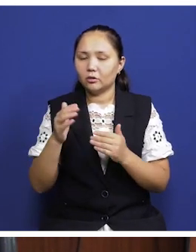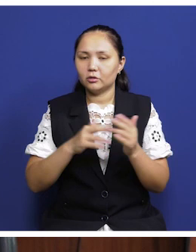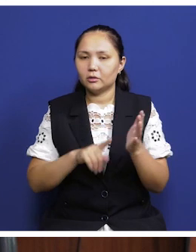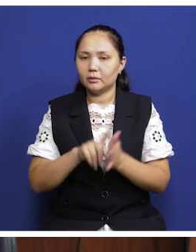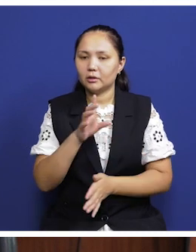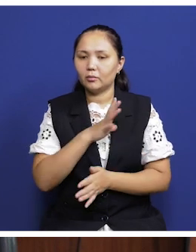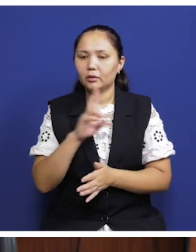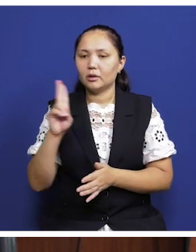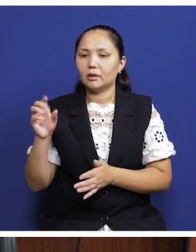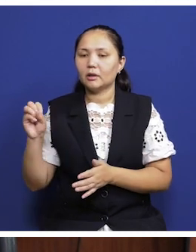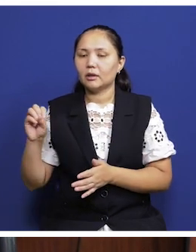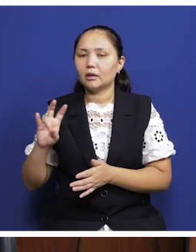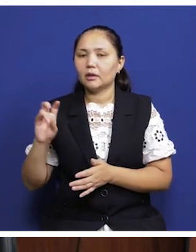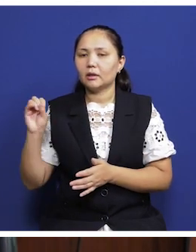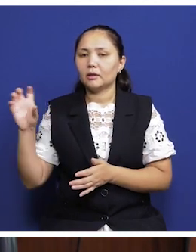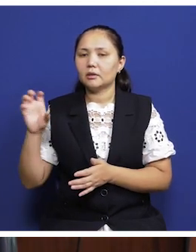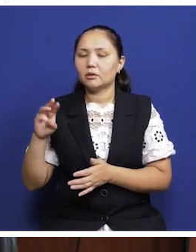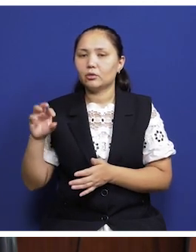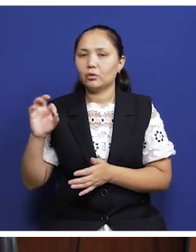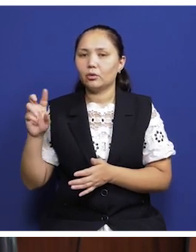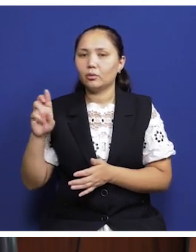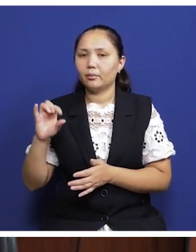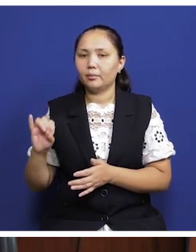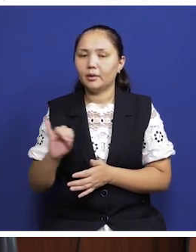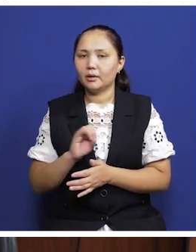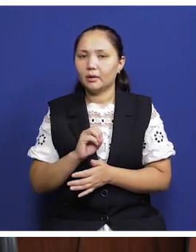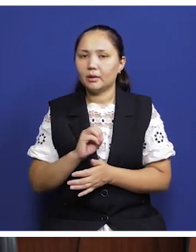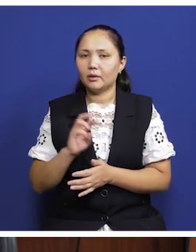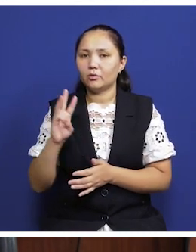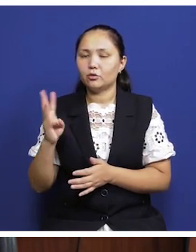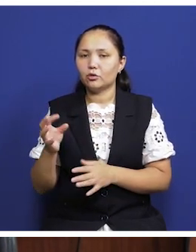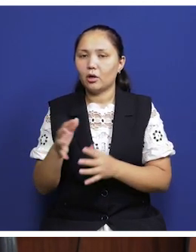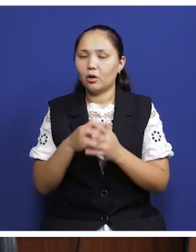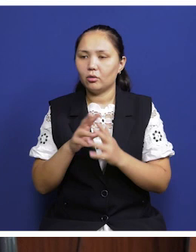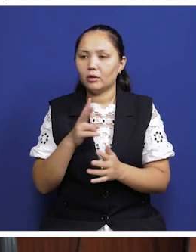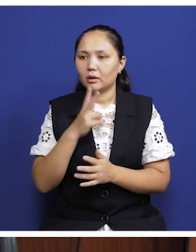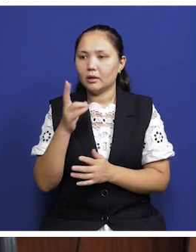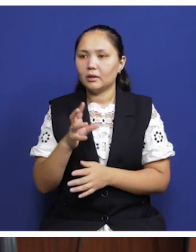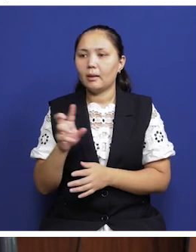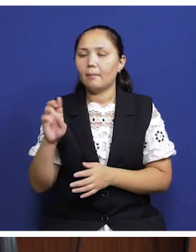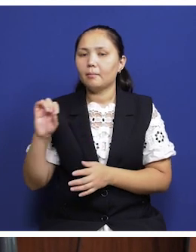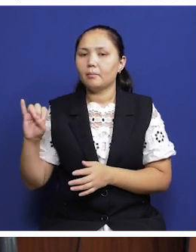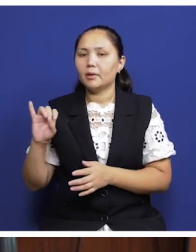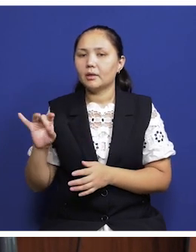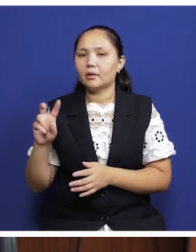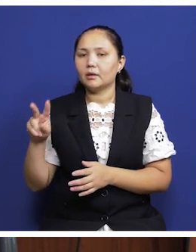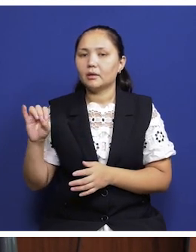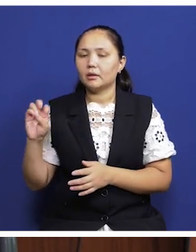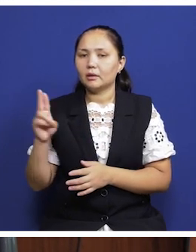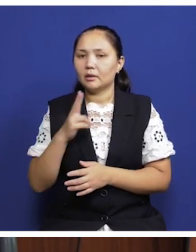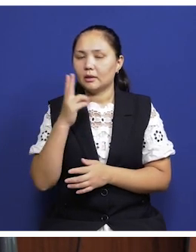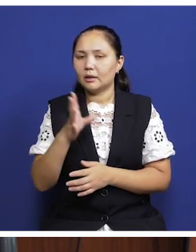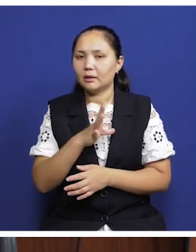Жалпы біздің кеңістік ауыл округіне 3 елді мекен қарайды: кеңістік, Бірлік, ынтымақ елді мекендері. Ынтымақ елді